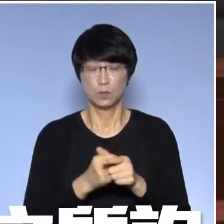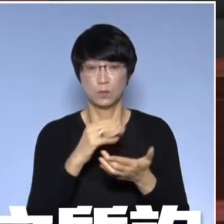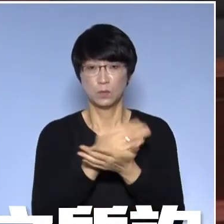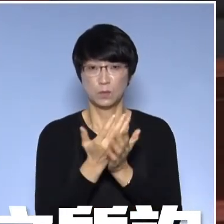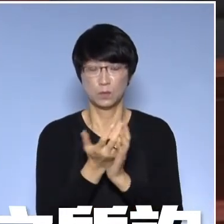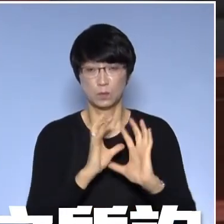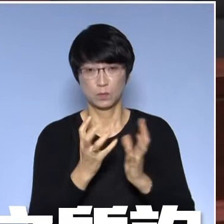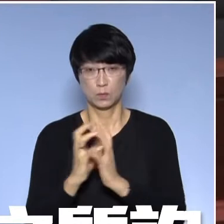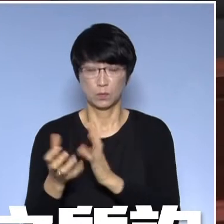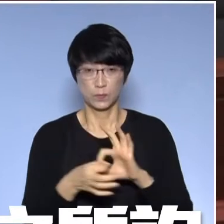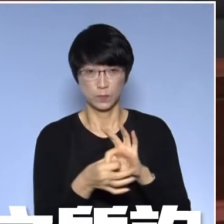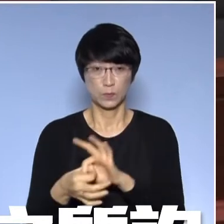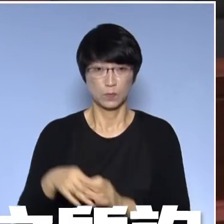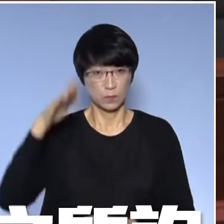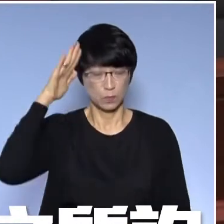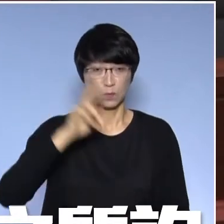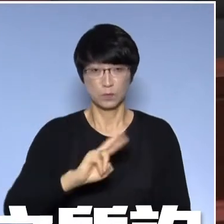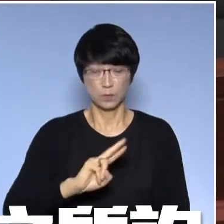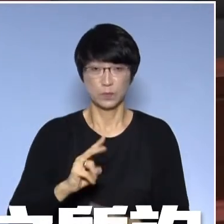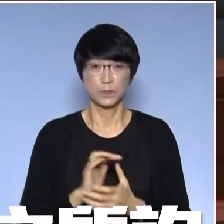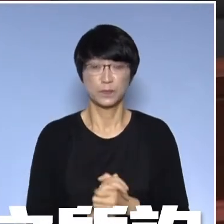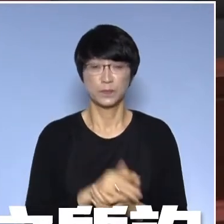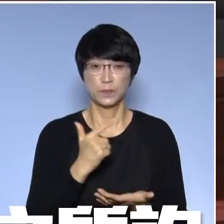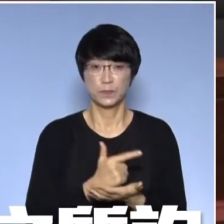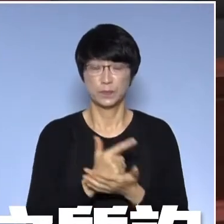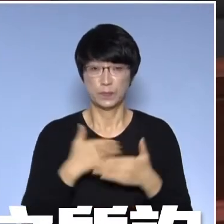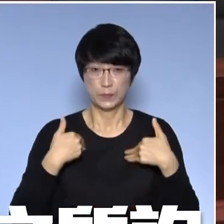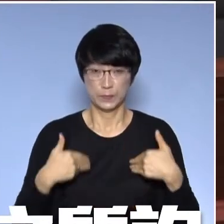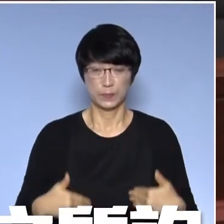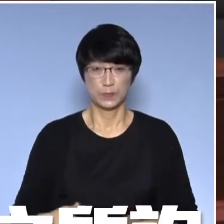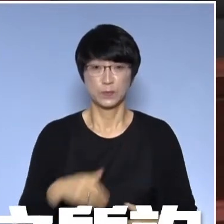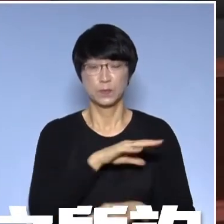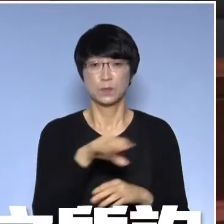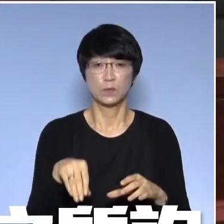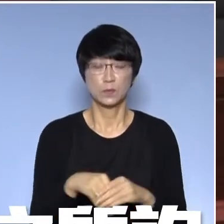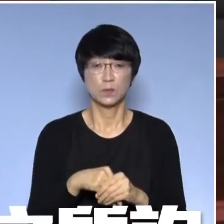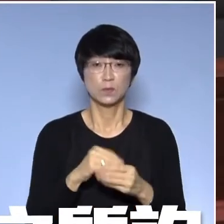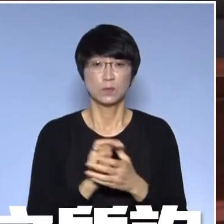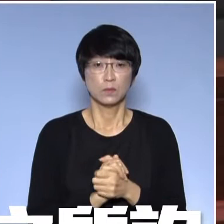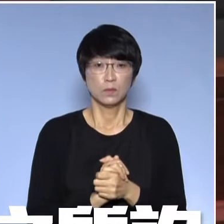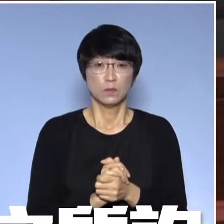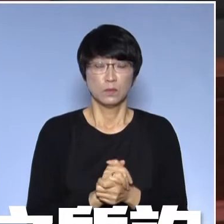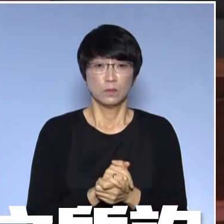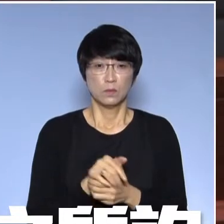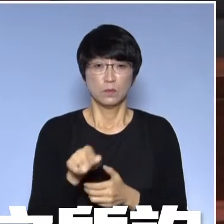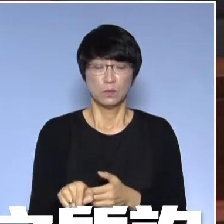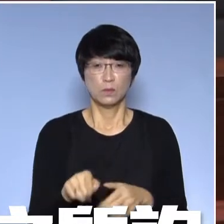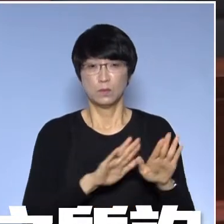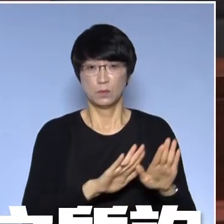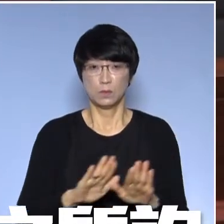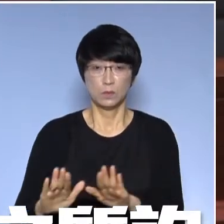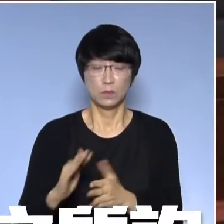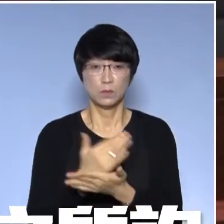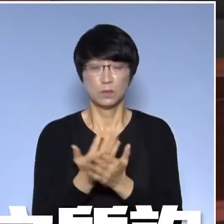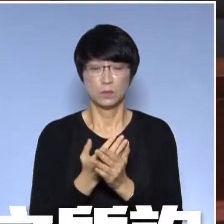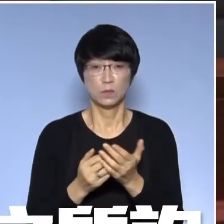門，警方都係喺嗰度，亦都有一個重要嘅角色，包括咧就係、是。要確保個治安啊，同埋免有毒品